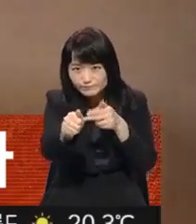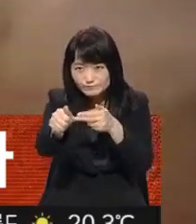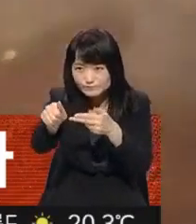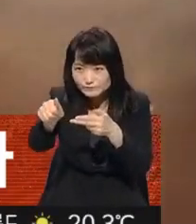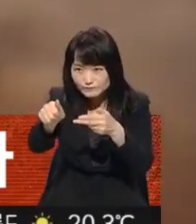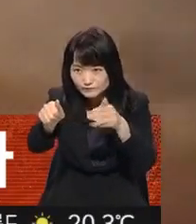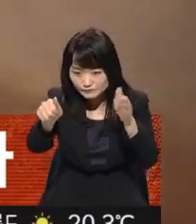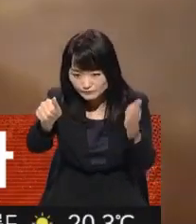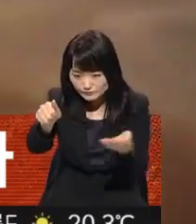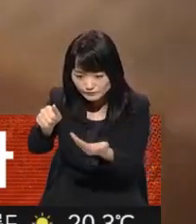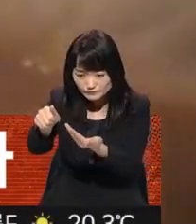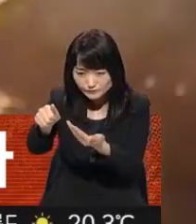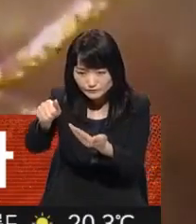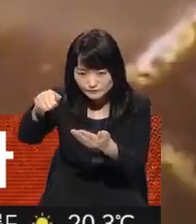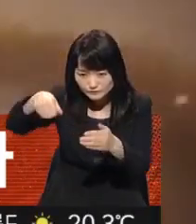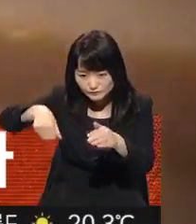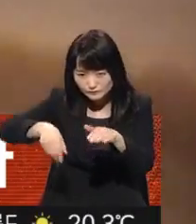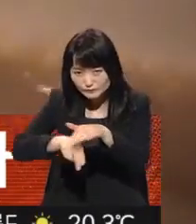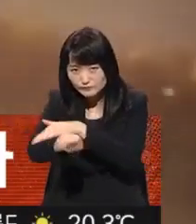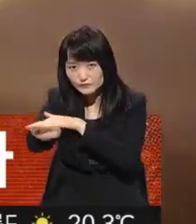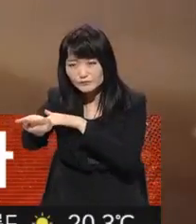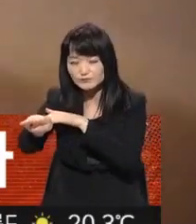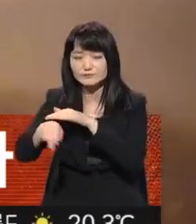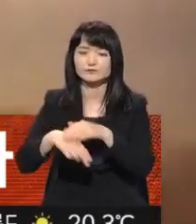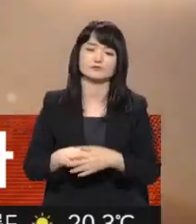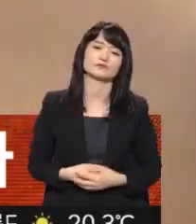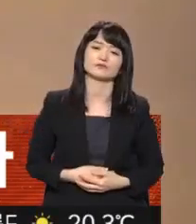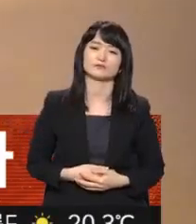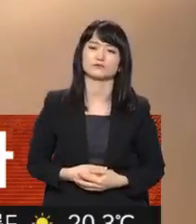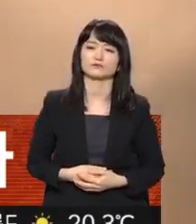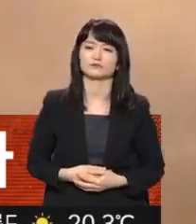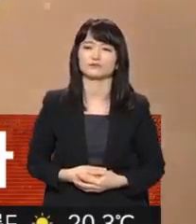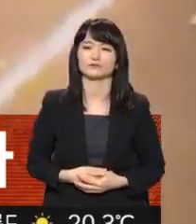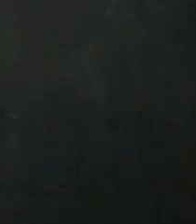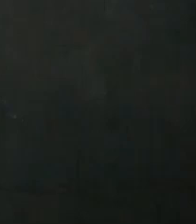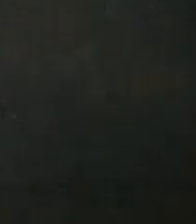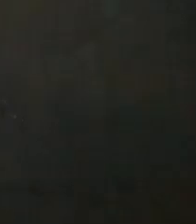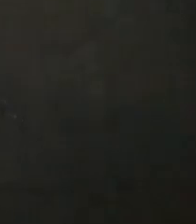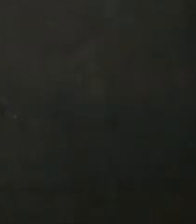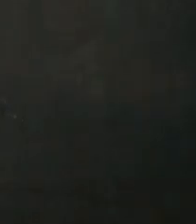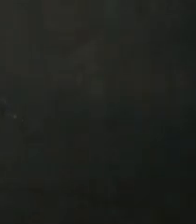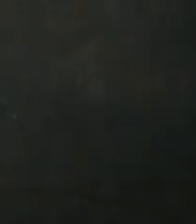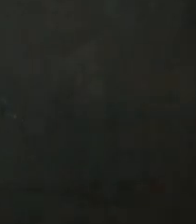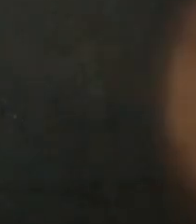바닥이 파인 곳에서 악어를 놓쳤고 악어는 자취를 감췄다고 하네요. 아이고, 그렇군요.